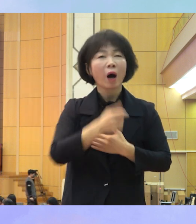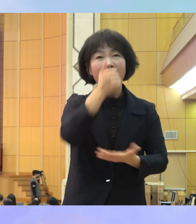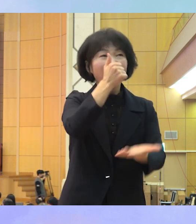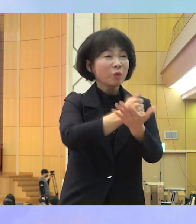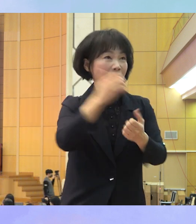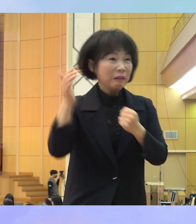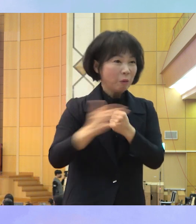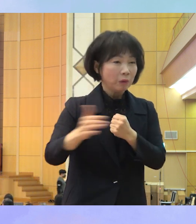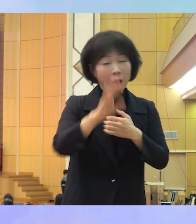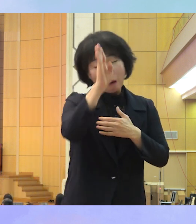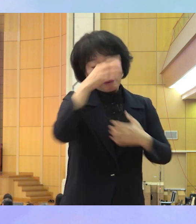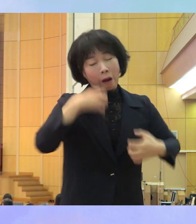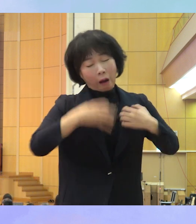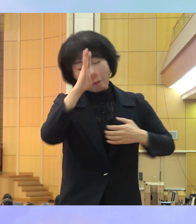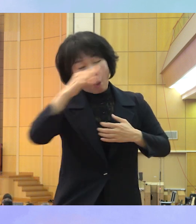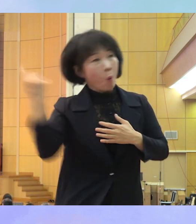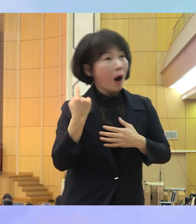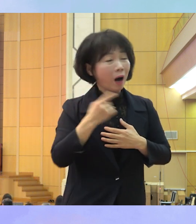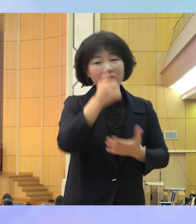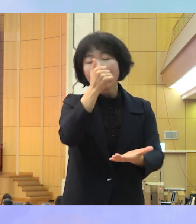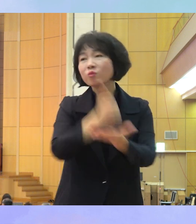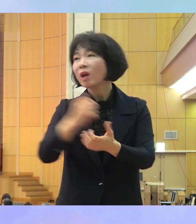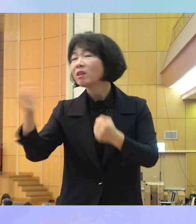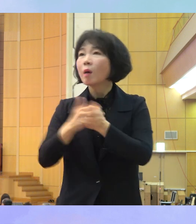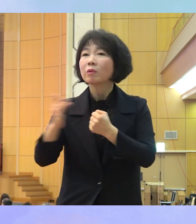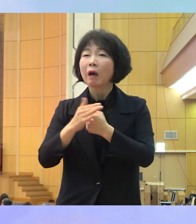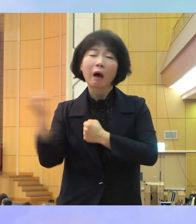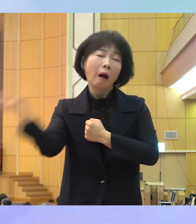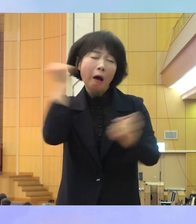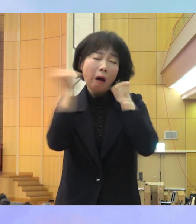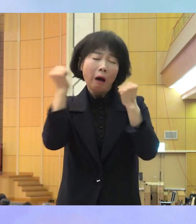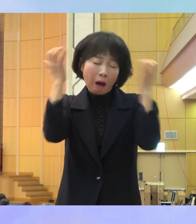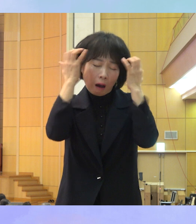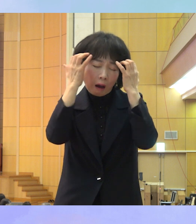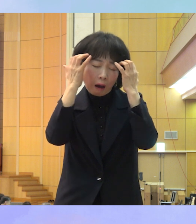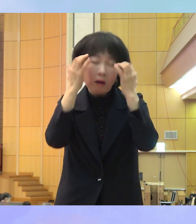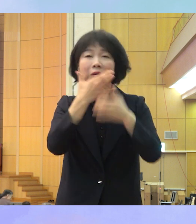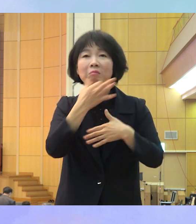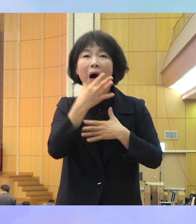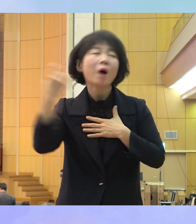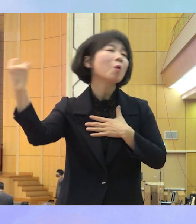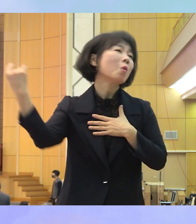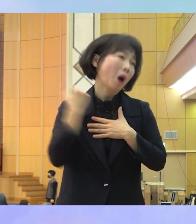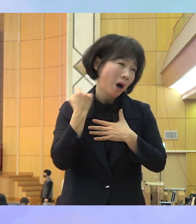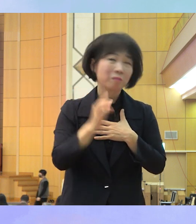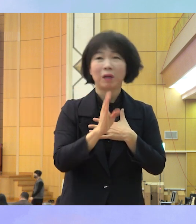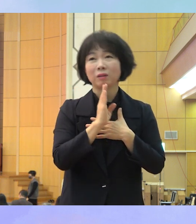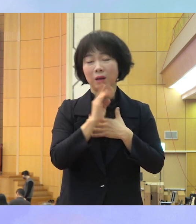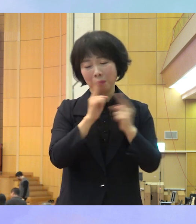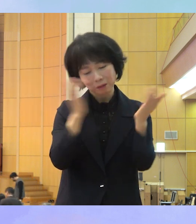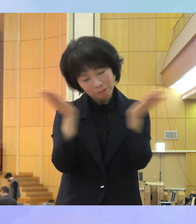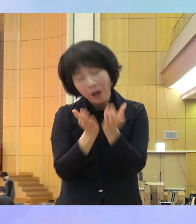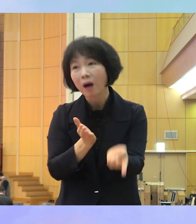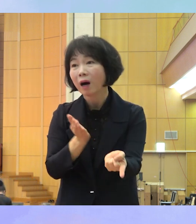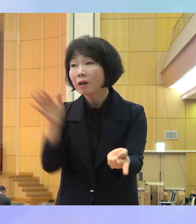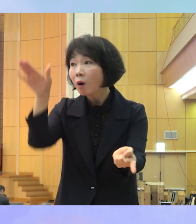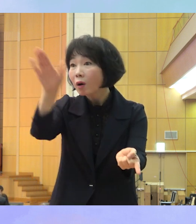사망하고, 죄 때문에 병들고, 죄 때문에 불행할 수밖에 없는